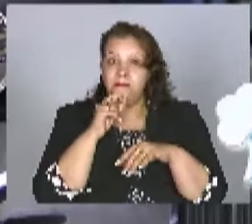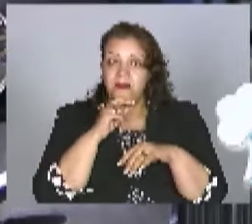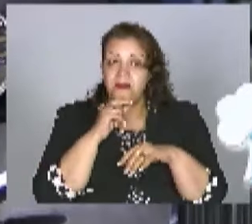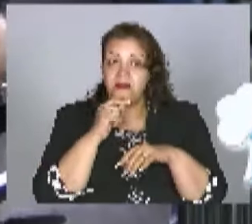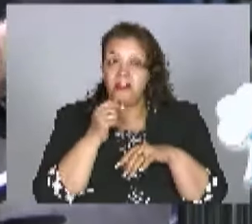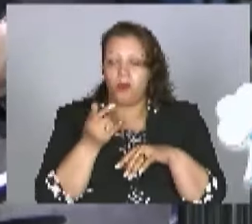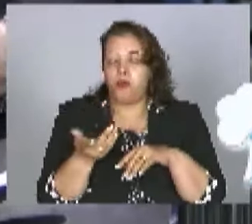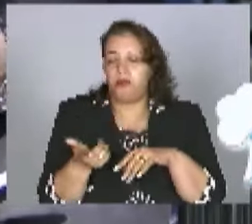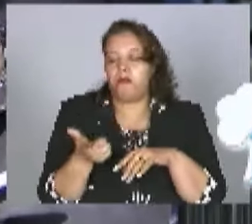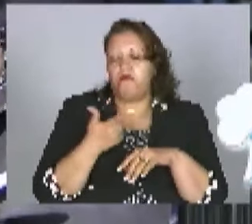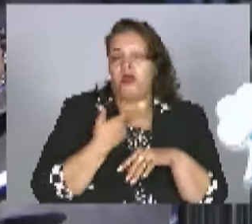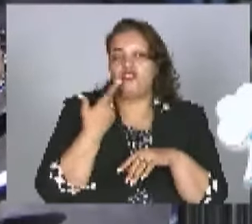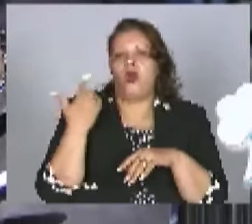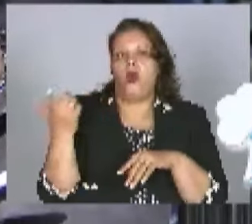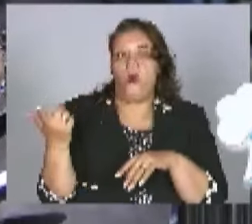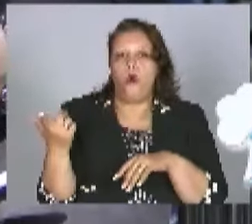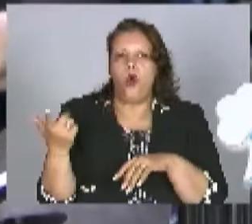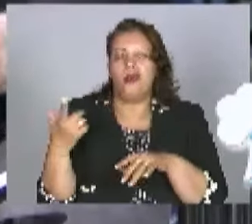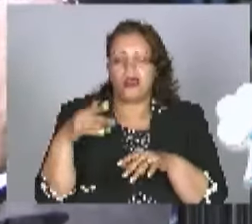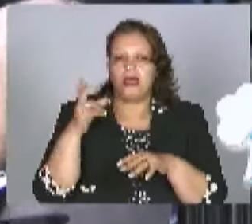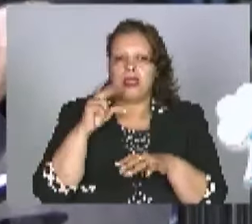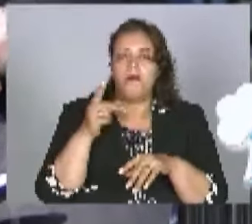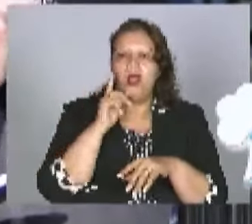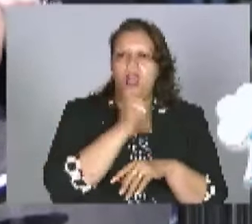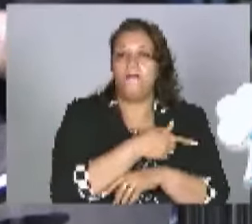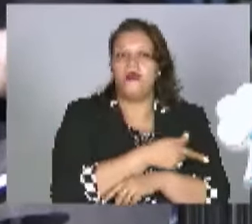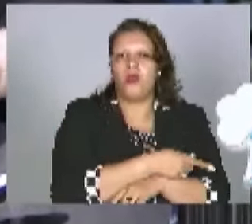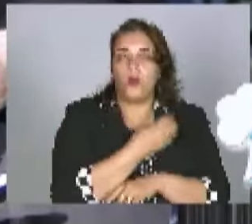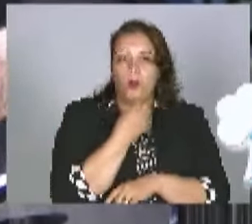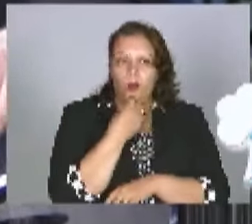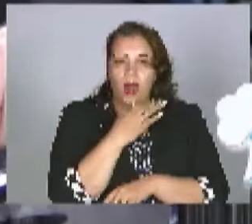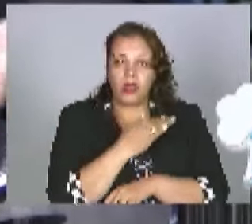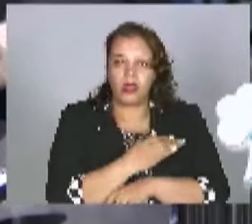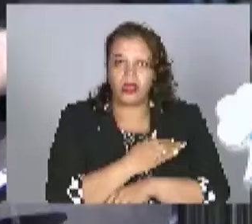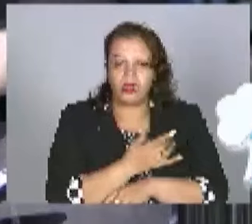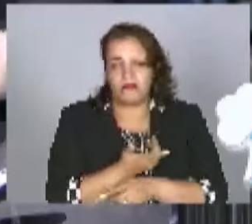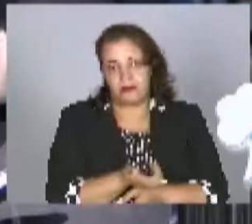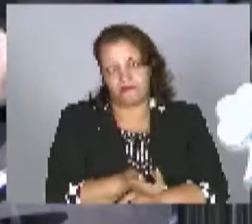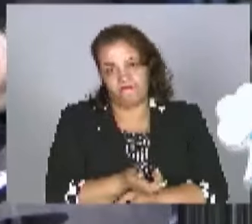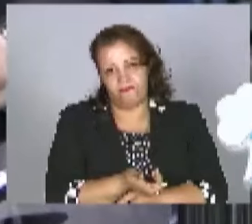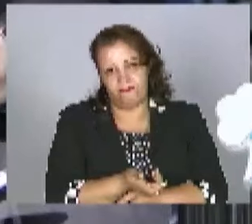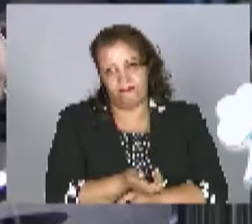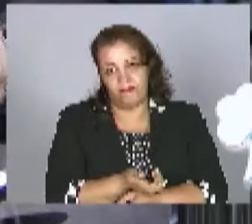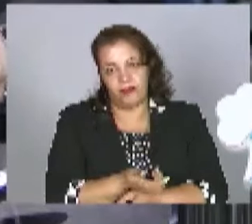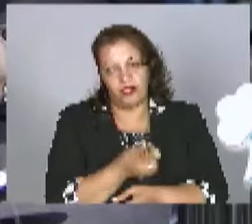تبقى متسلطه ليه هتبقى متسلطه زاد بقى نوع مهم جدا